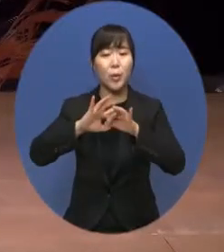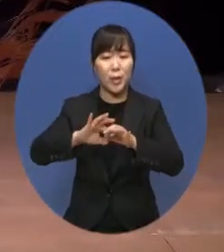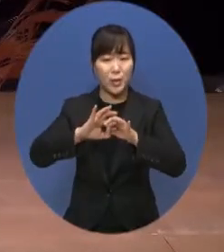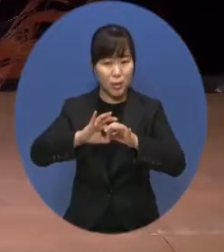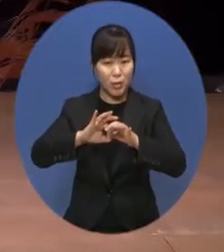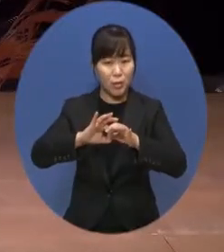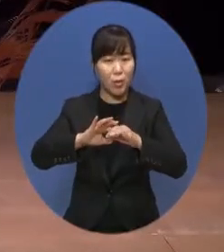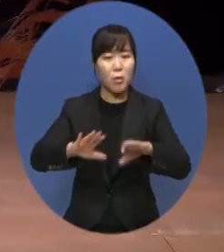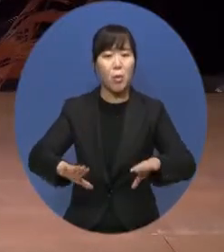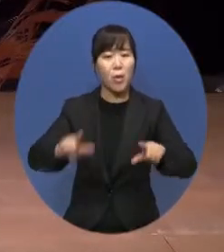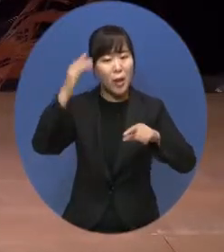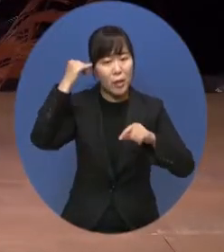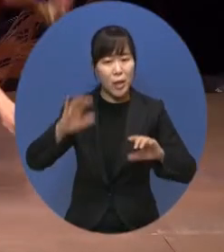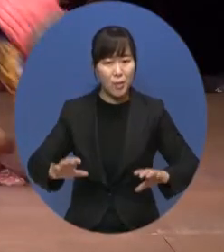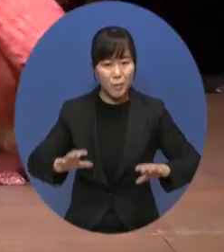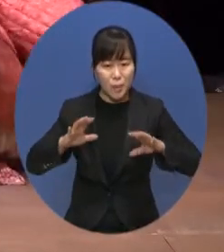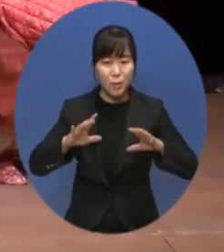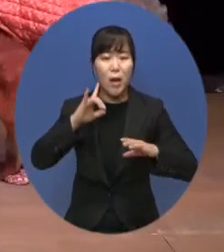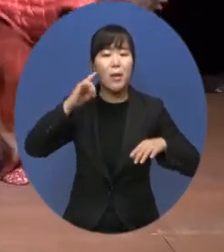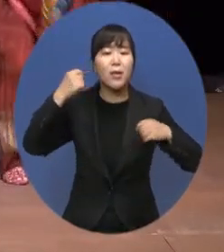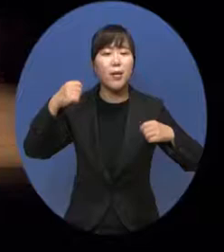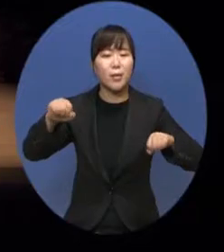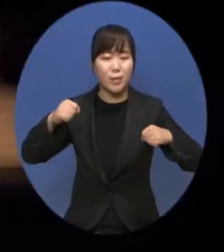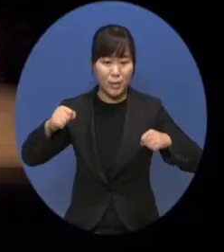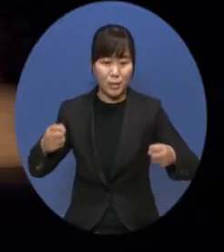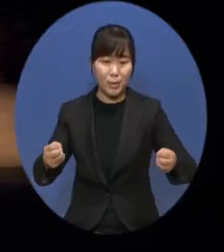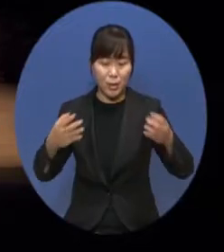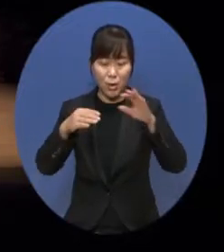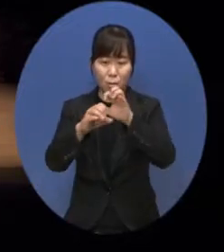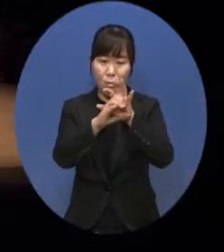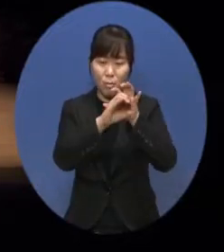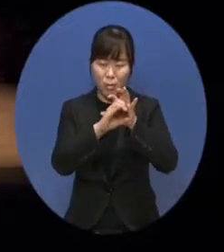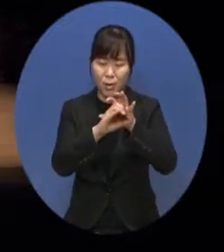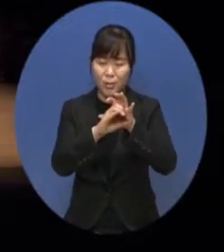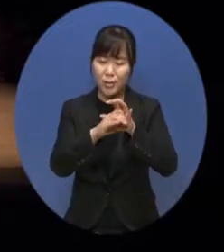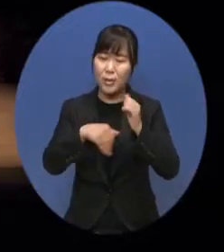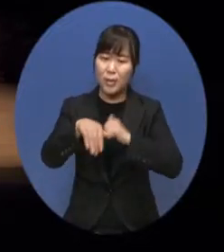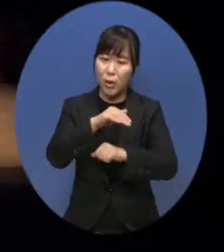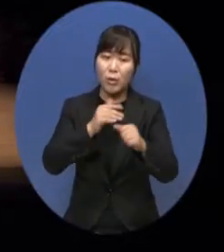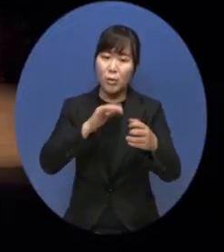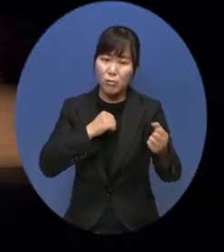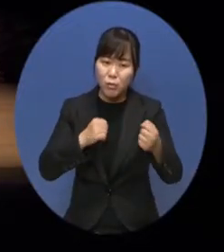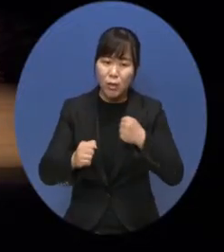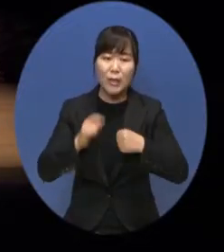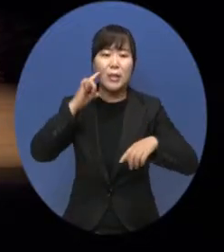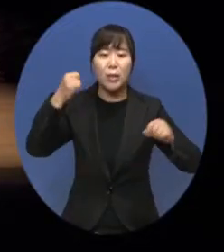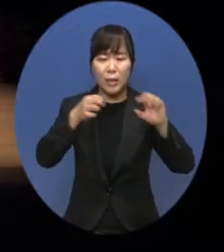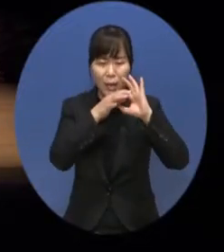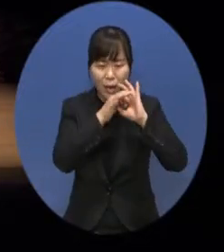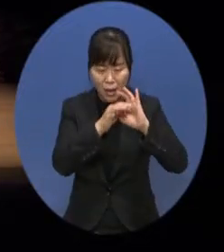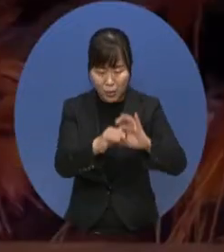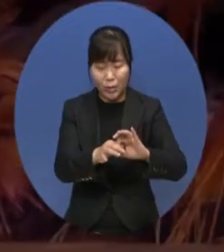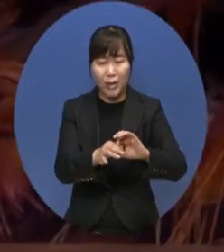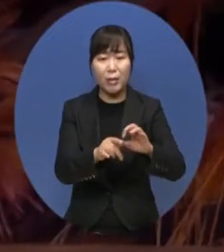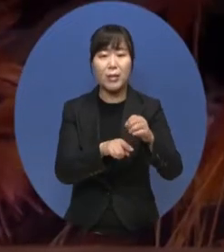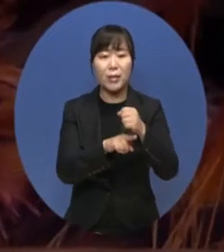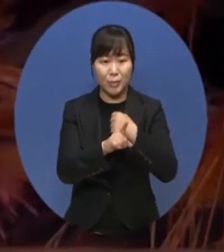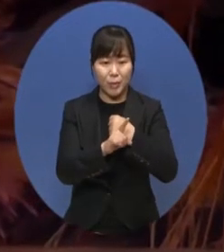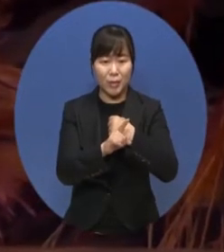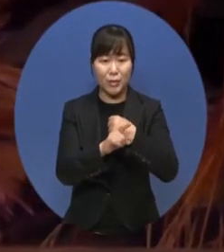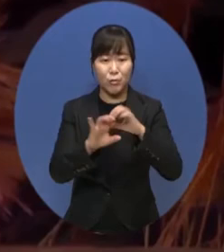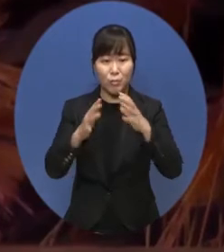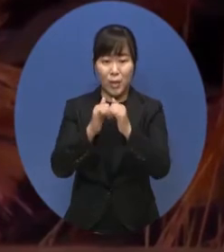통해 올해 대한민국 연극제가 코로나19 상황에서도 연극은 계속된다는